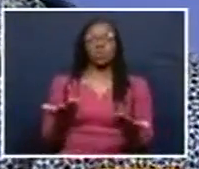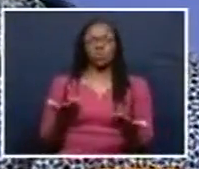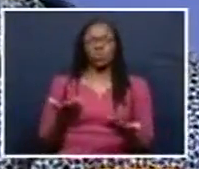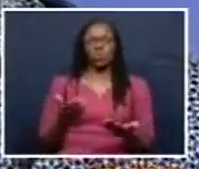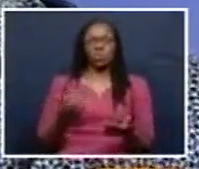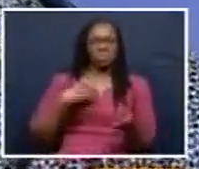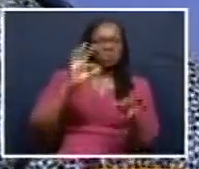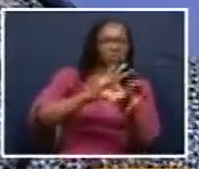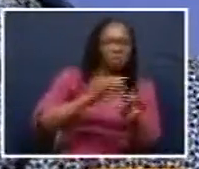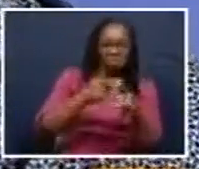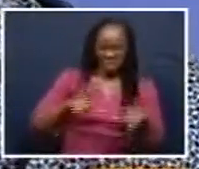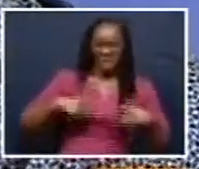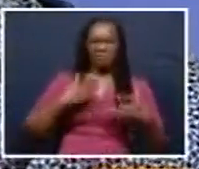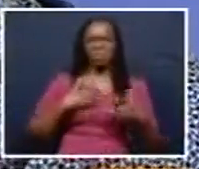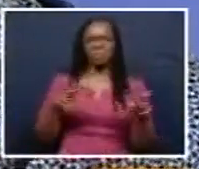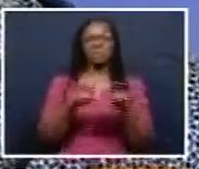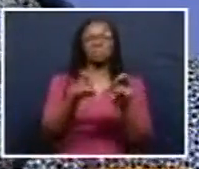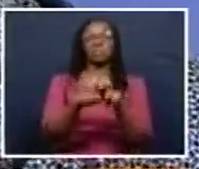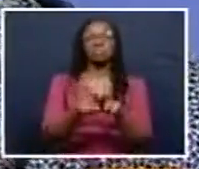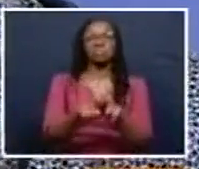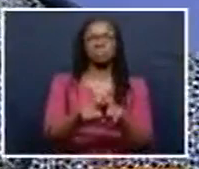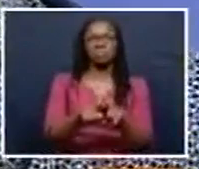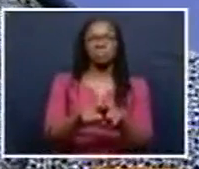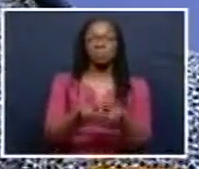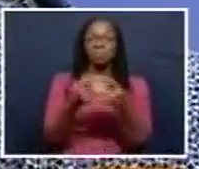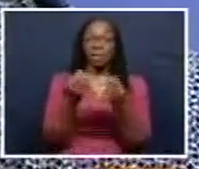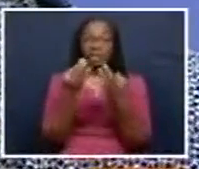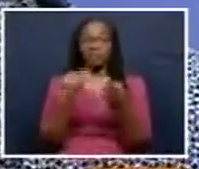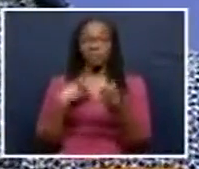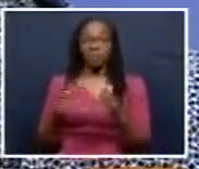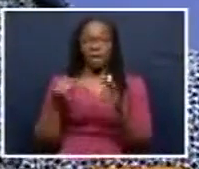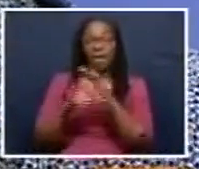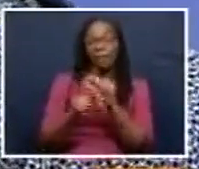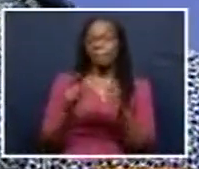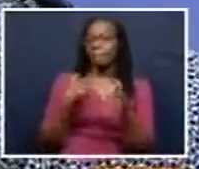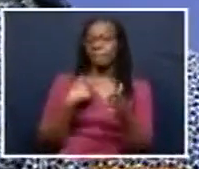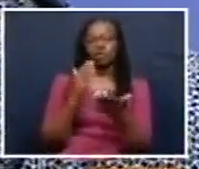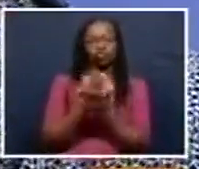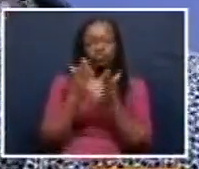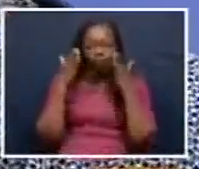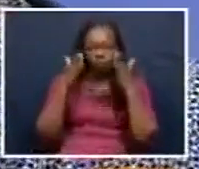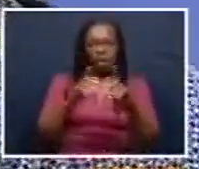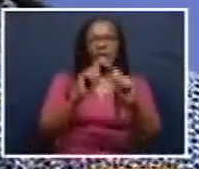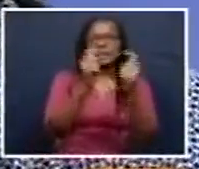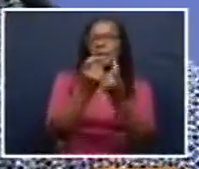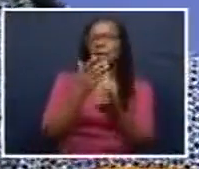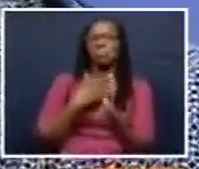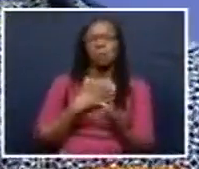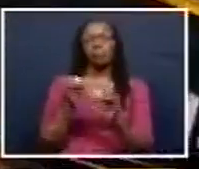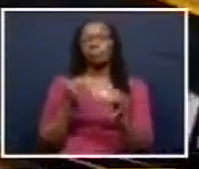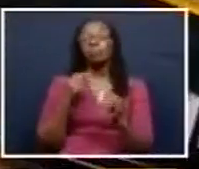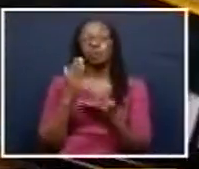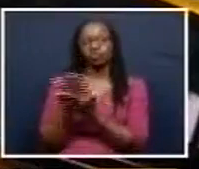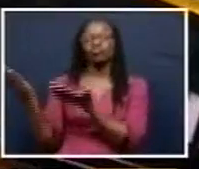Na ninakuja mbele kama Mkenya mtofauti. Sina ukabila na nitaleta mabadiliko. Nataka